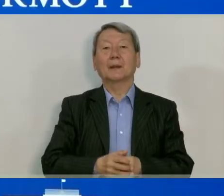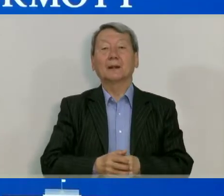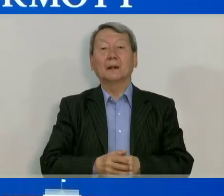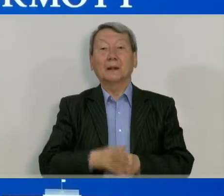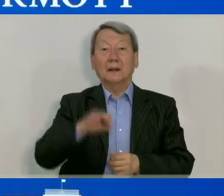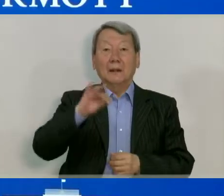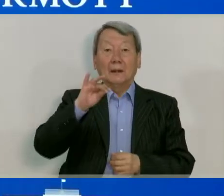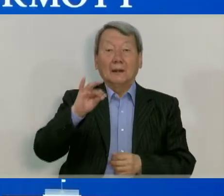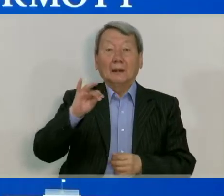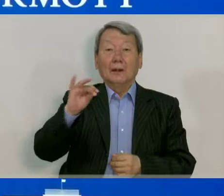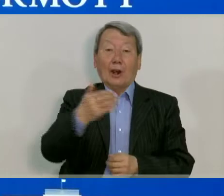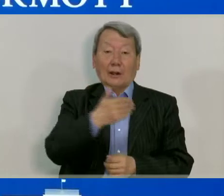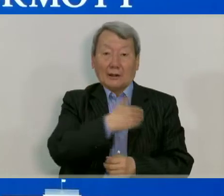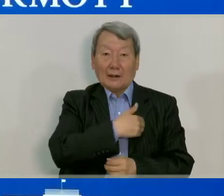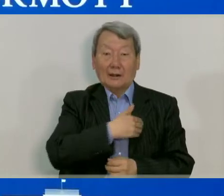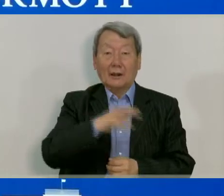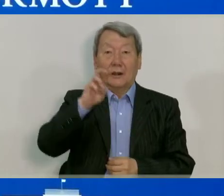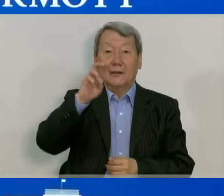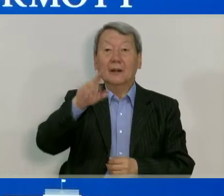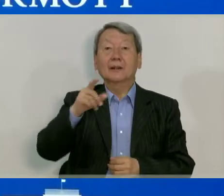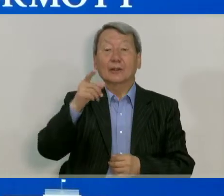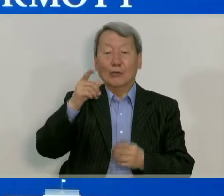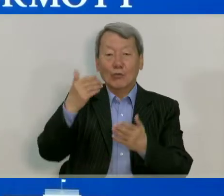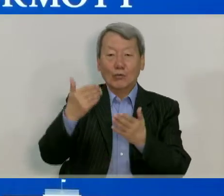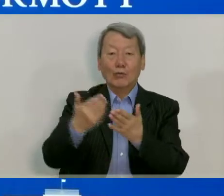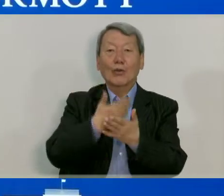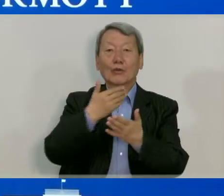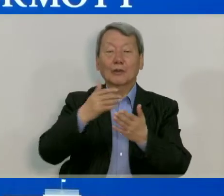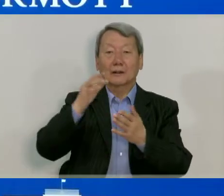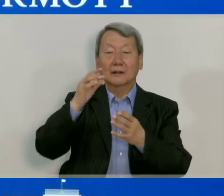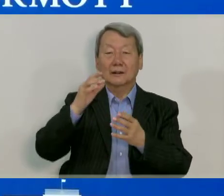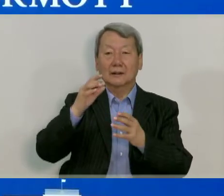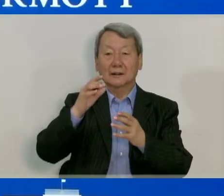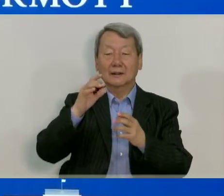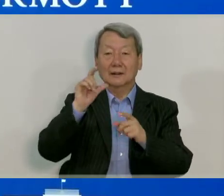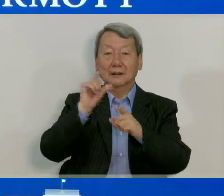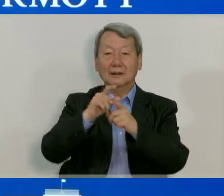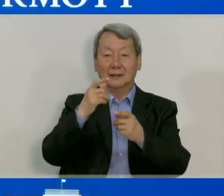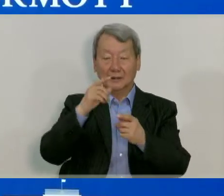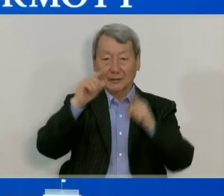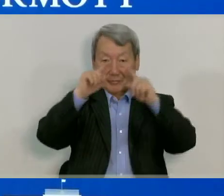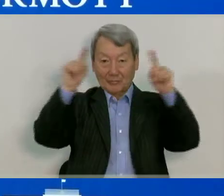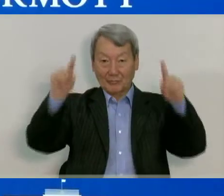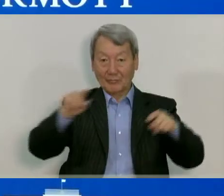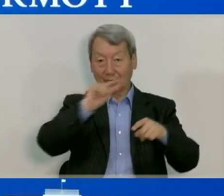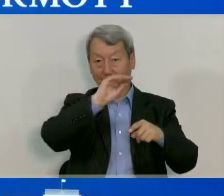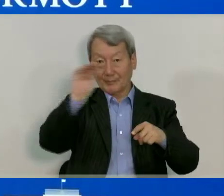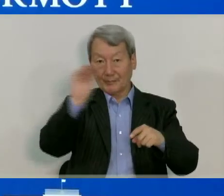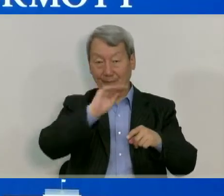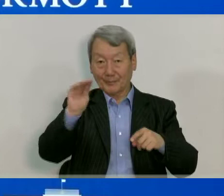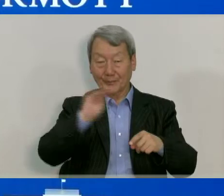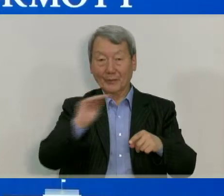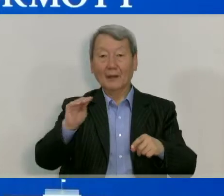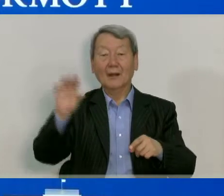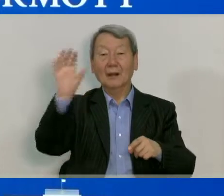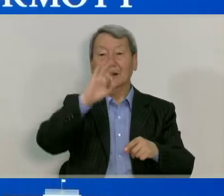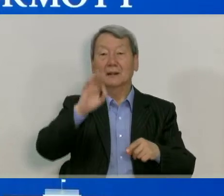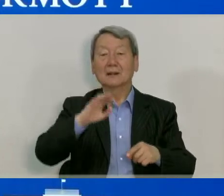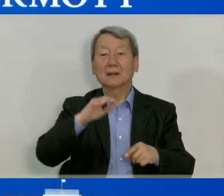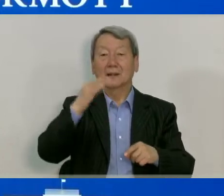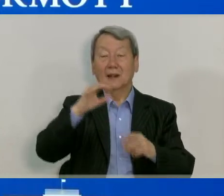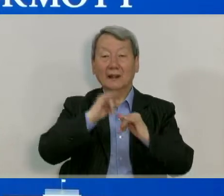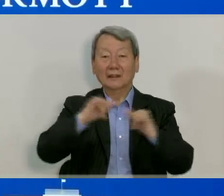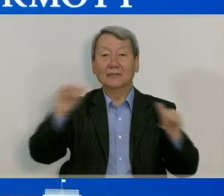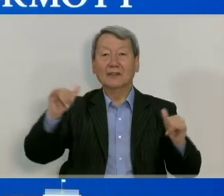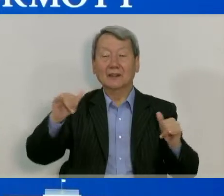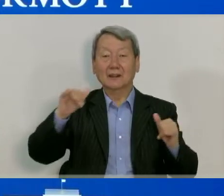И хотел бы остановиться на некоторых эпидемиологических параметрах и динамике